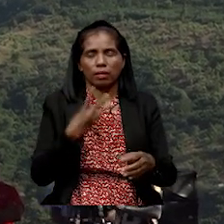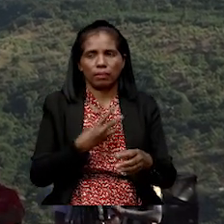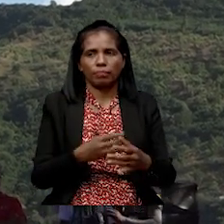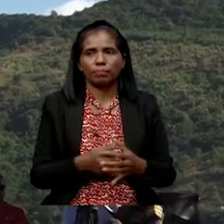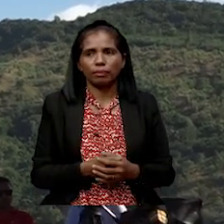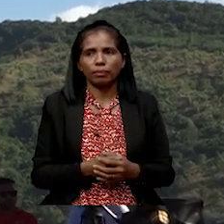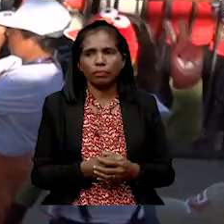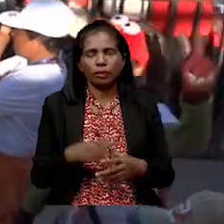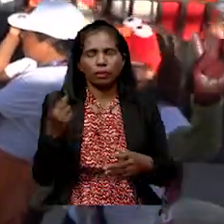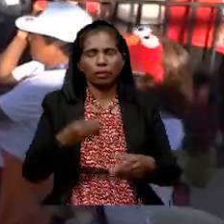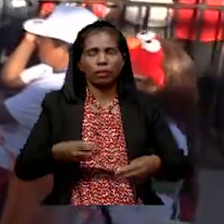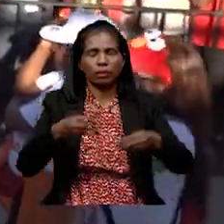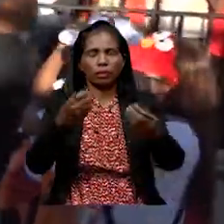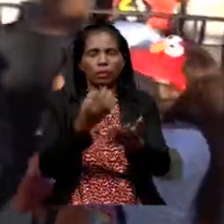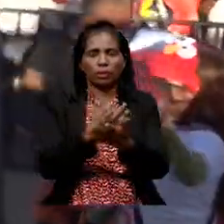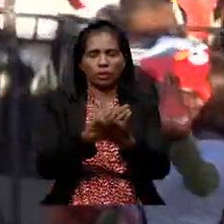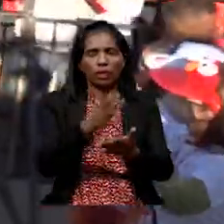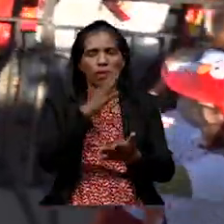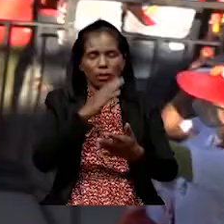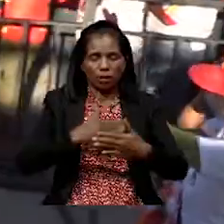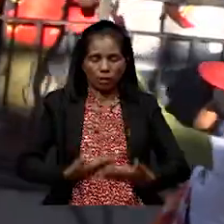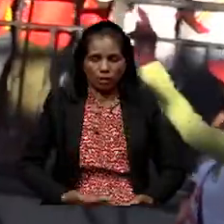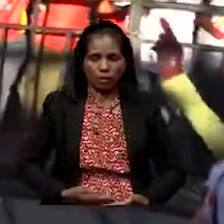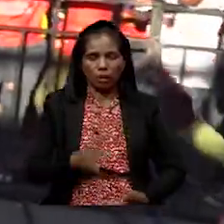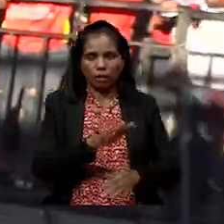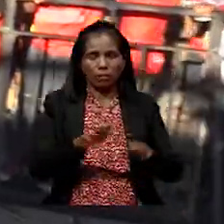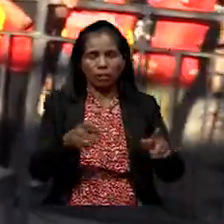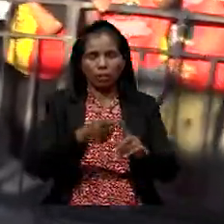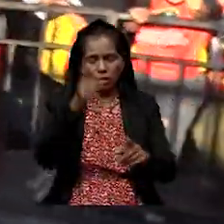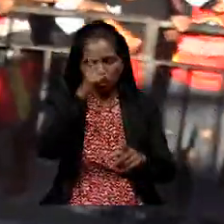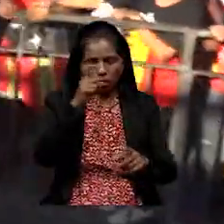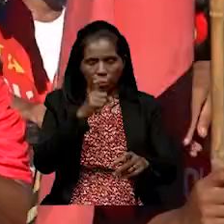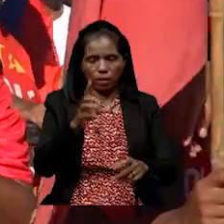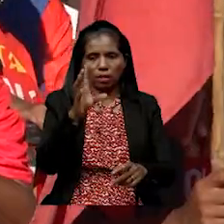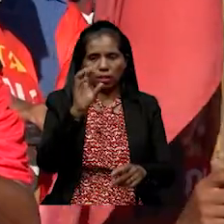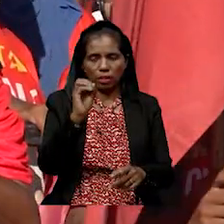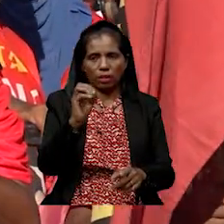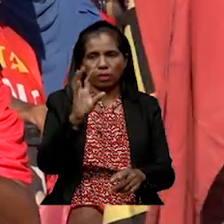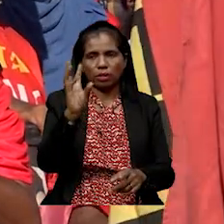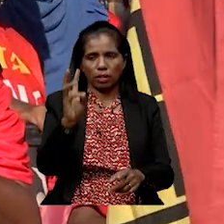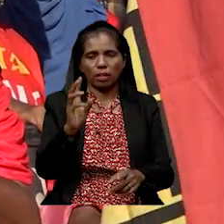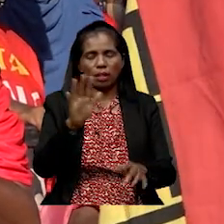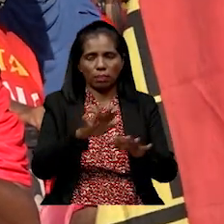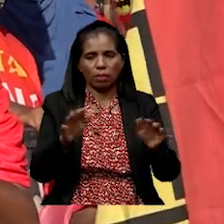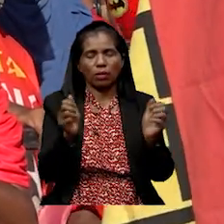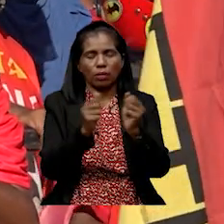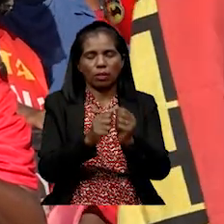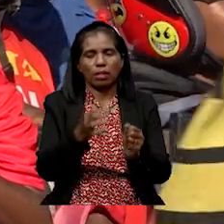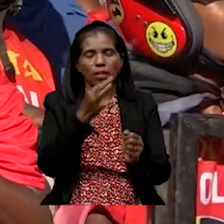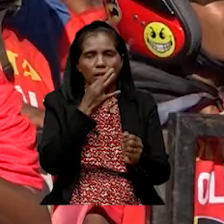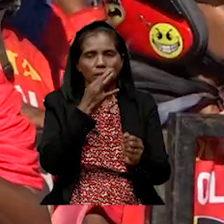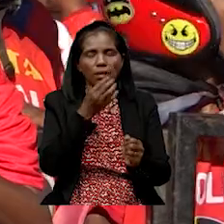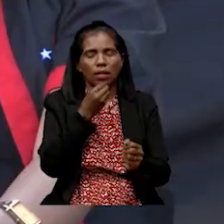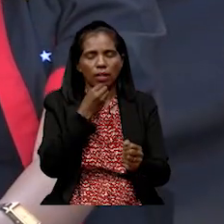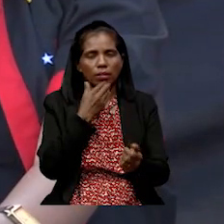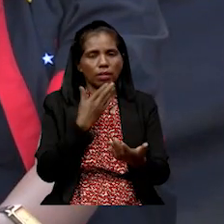Se mantém fo subsídio ba inan ising rua no labare kus idade zero to tina nen atu labare konye inan bele konsumu ai handiak no